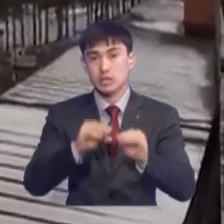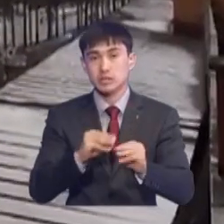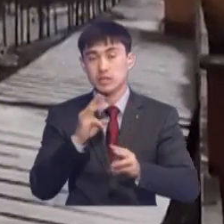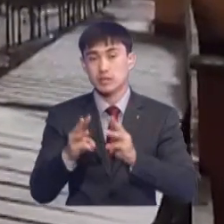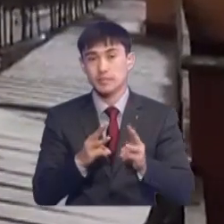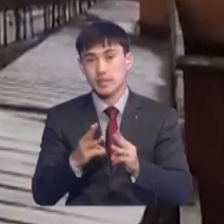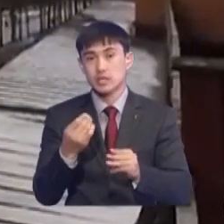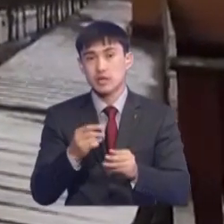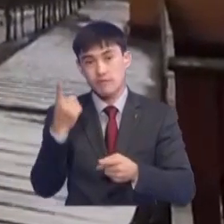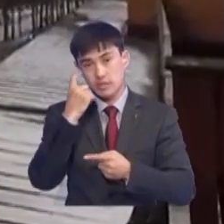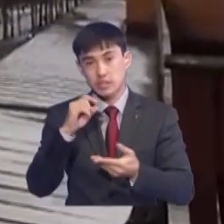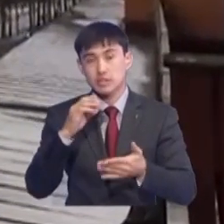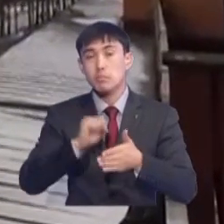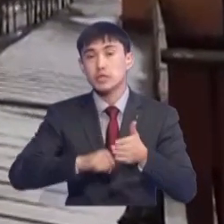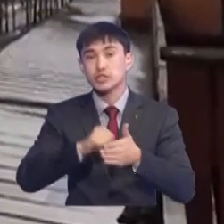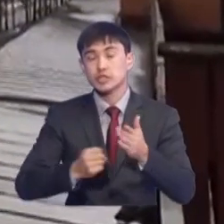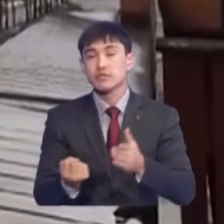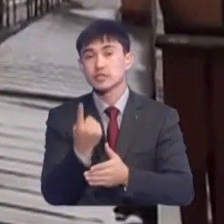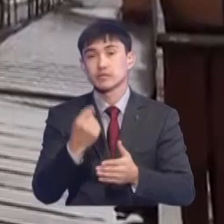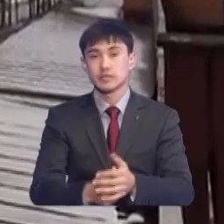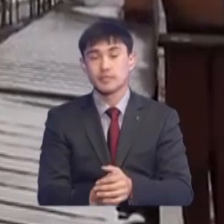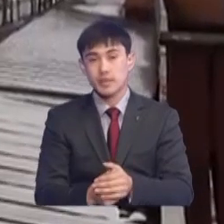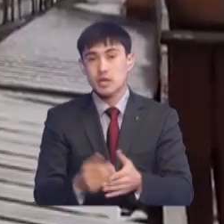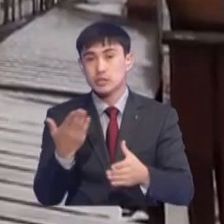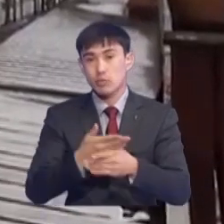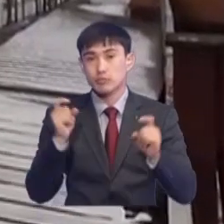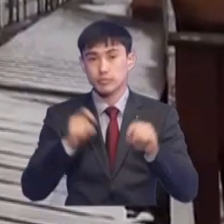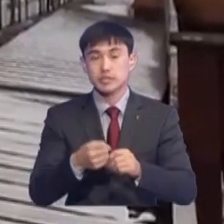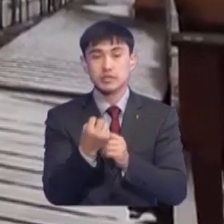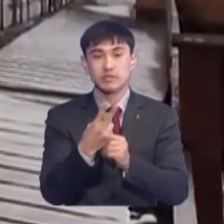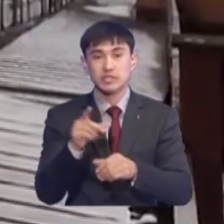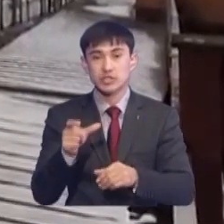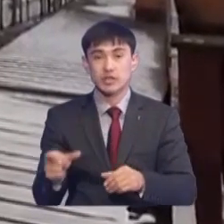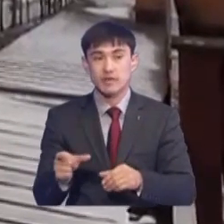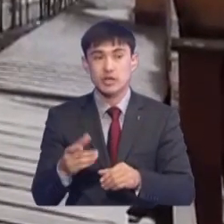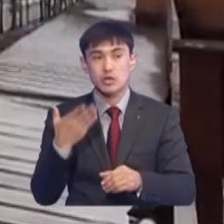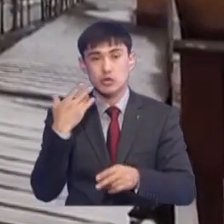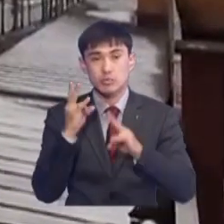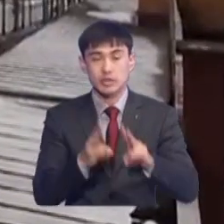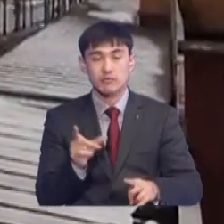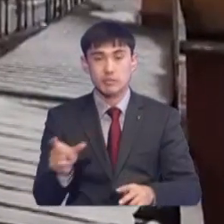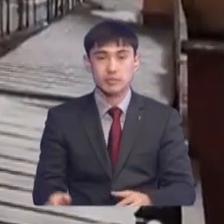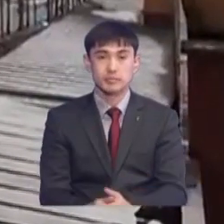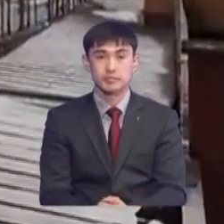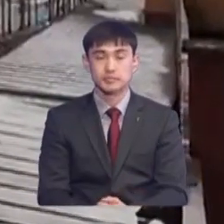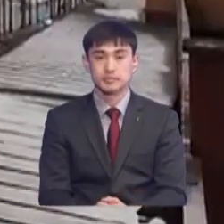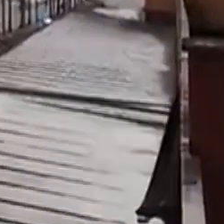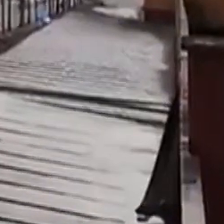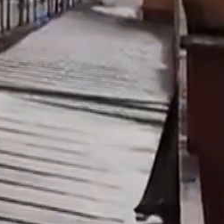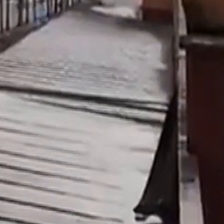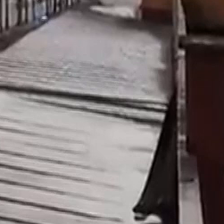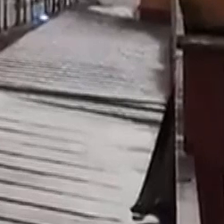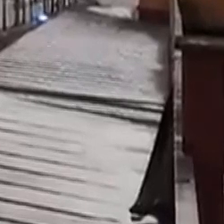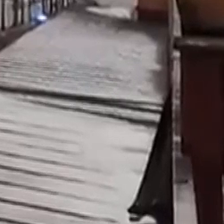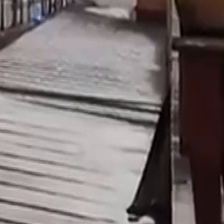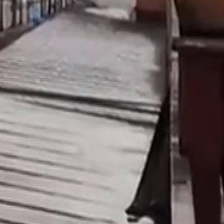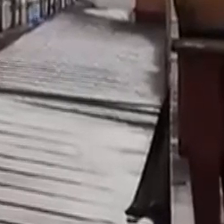огня а также выясняются причины его возникновения за помощью обратились 12 человек с лёгкими травмами Лаура Искакова по